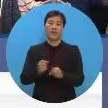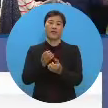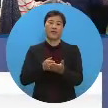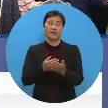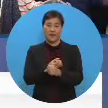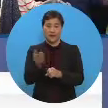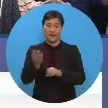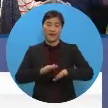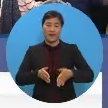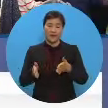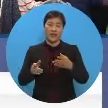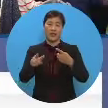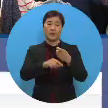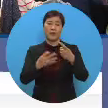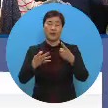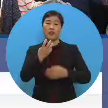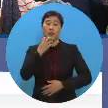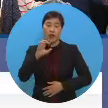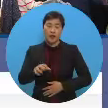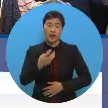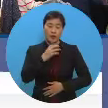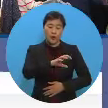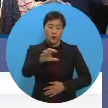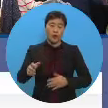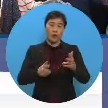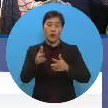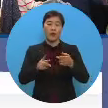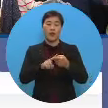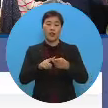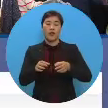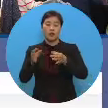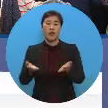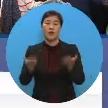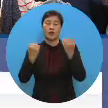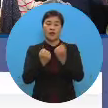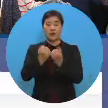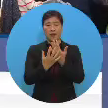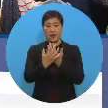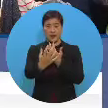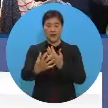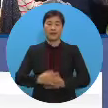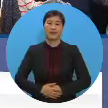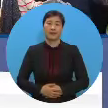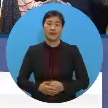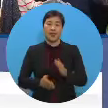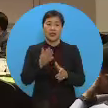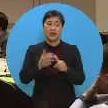계속해서 간추린 소식입니다. 전라남도가 지난 14일 서울에서 수도권 기업을 대상으로 한 투자 유치 설명회를